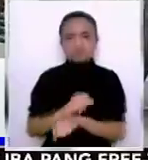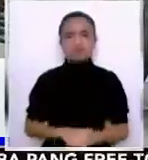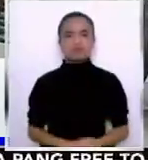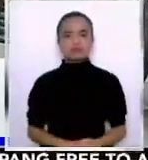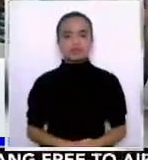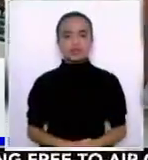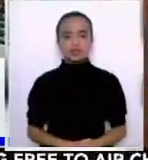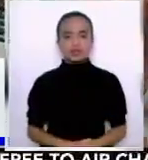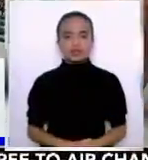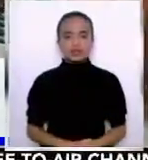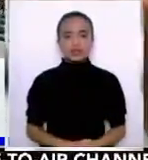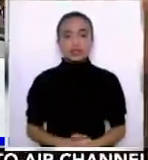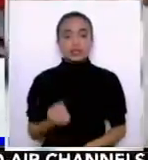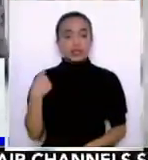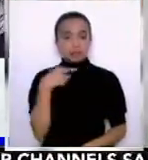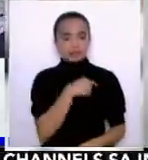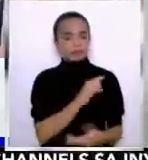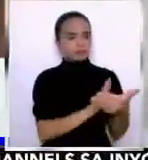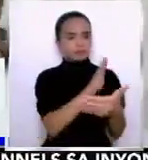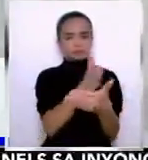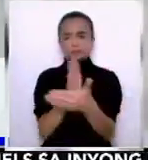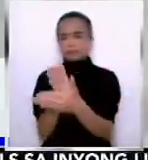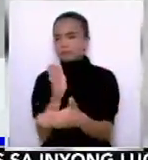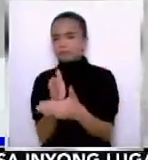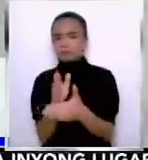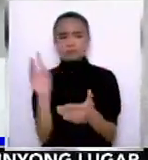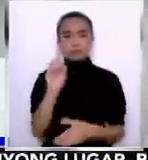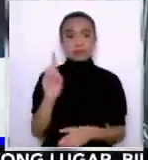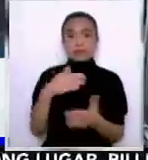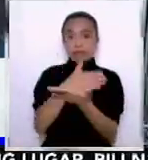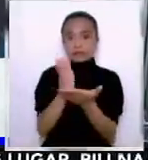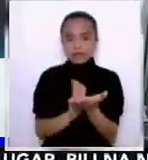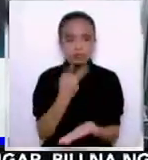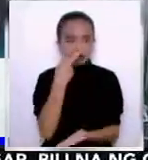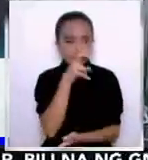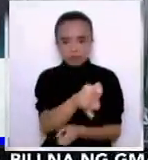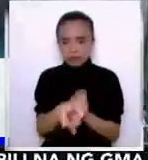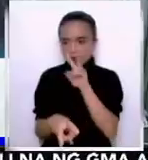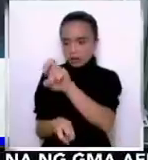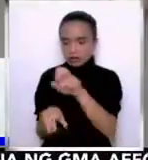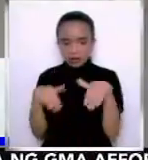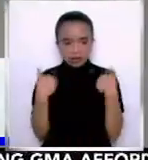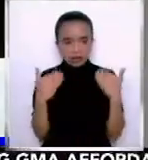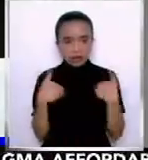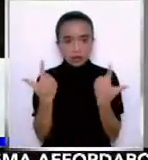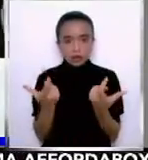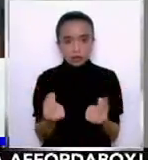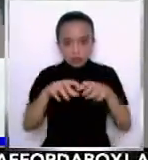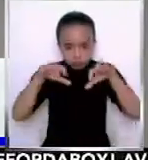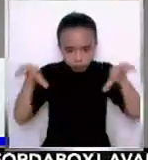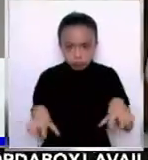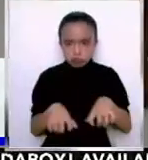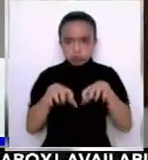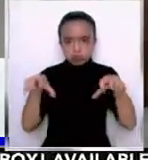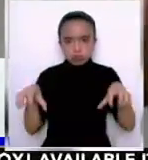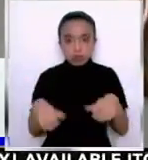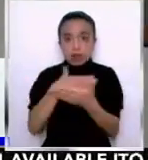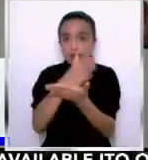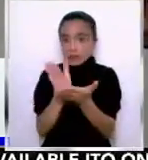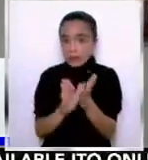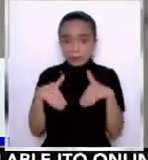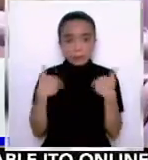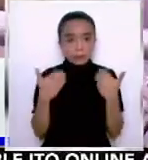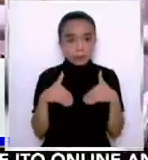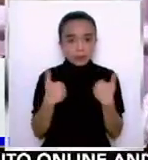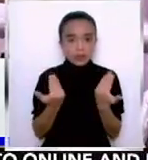aming pag-iikot sa Divisoria, ilang bata ang aming namataan na nagbabanat ng buto. May ilang bata ring nagtitinda sa